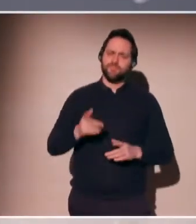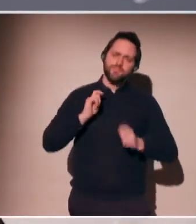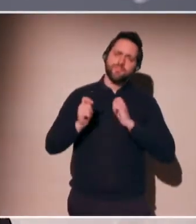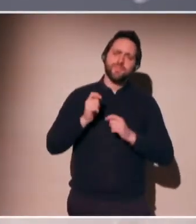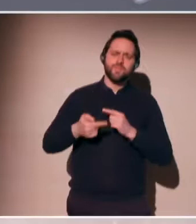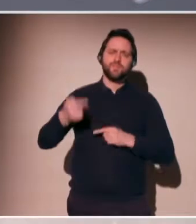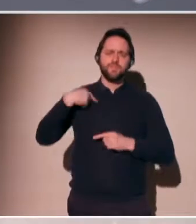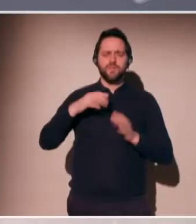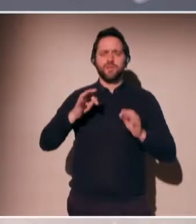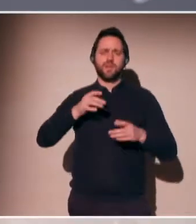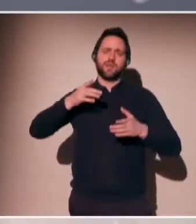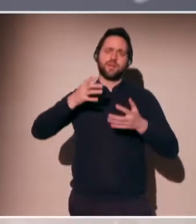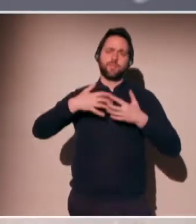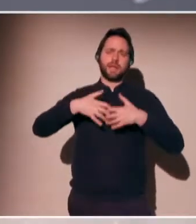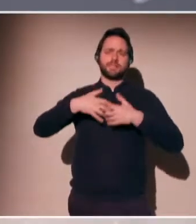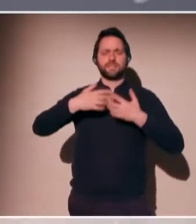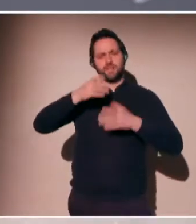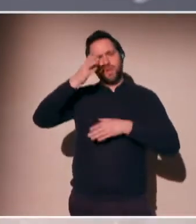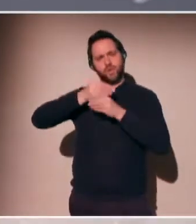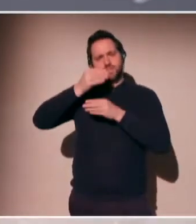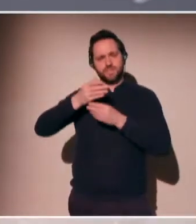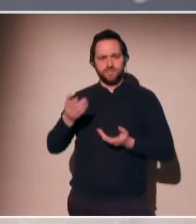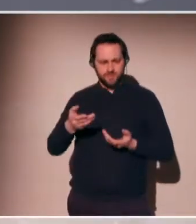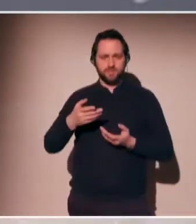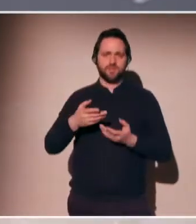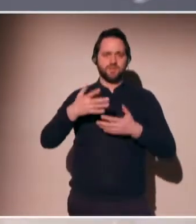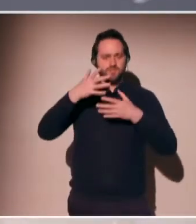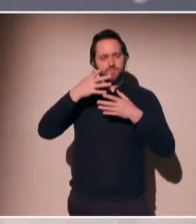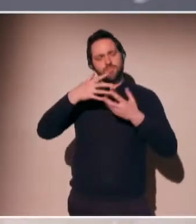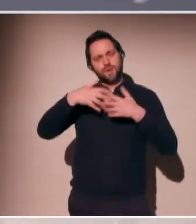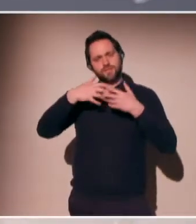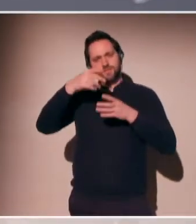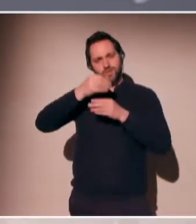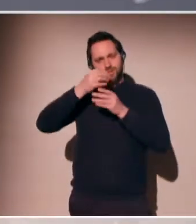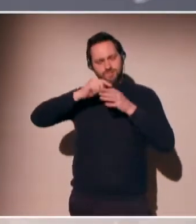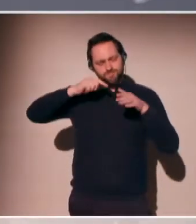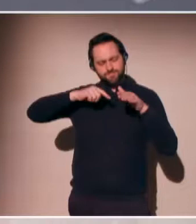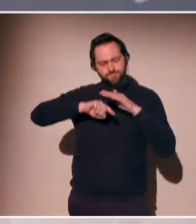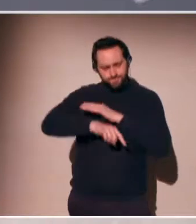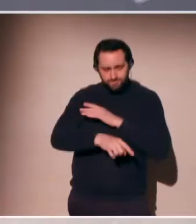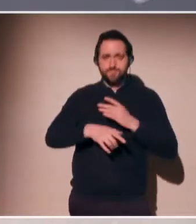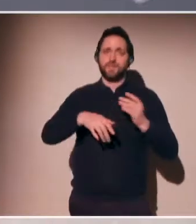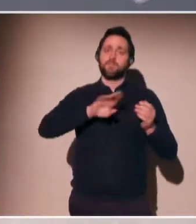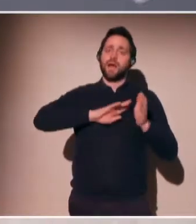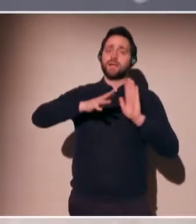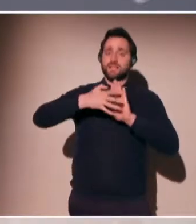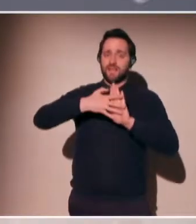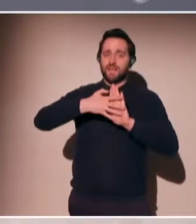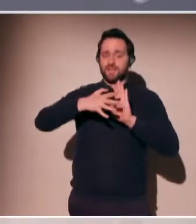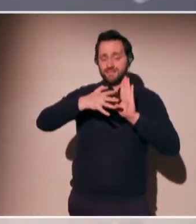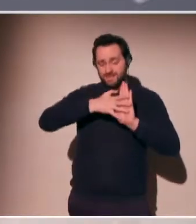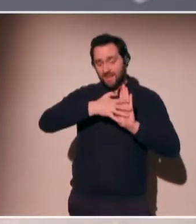critères, mais les critères qui doivent être optimisés, c'est à nous de les définir. Et pour moi, c'est ça le vrai challenge, c'est faire en sorte que cette intelligence